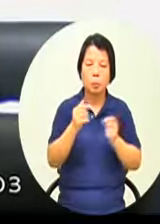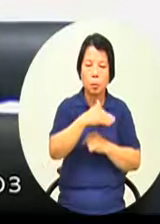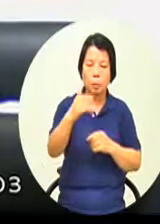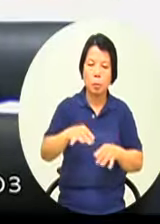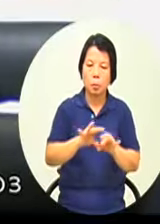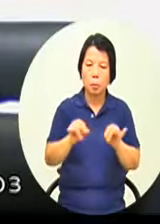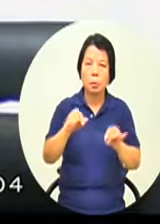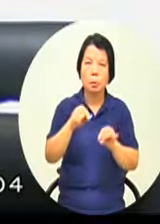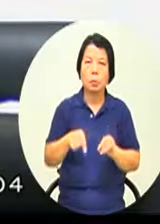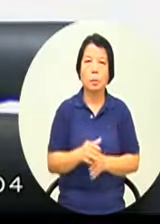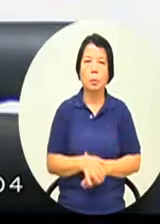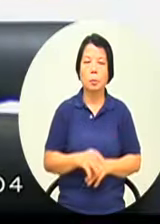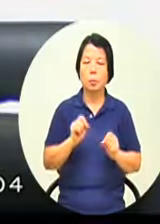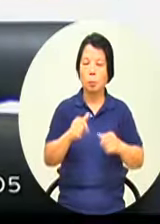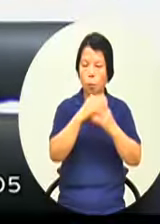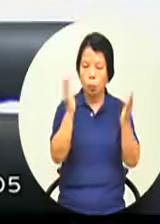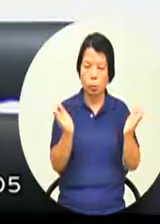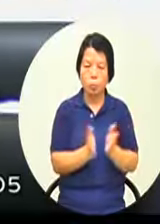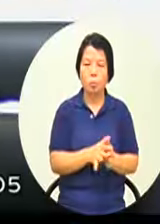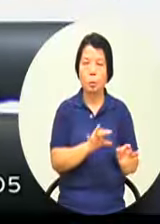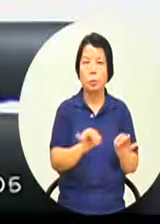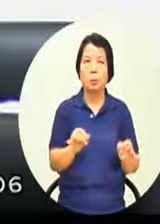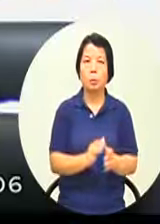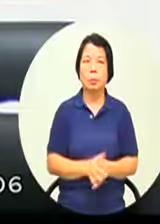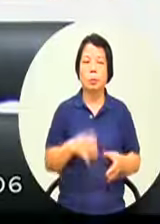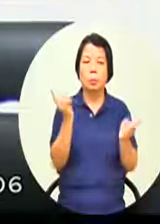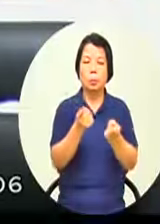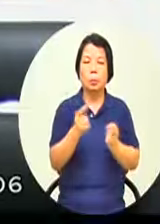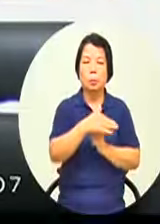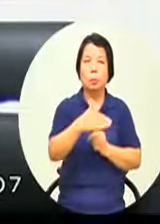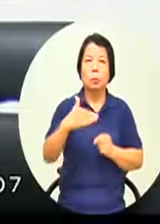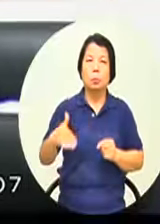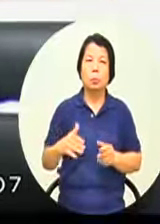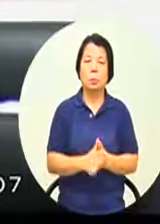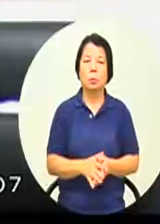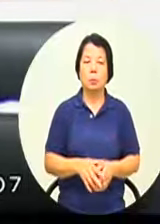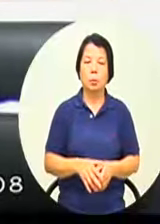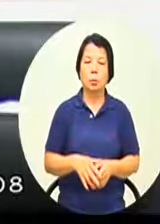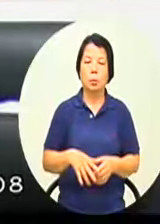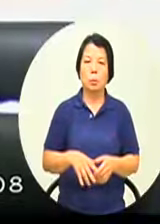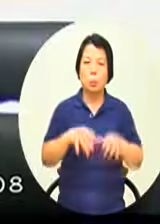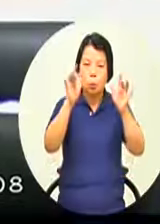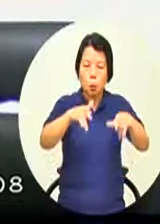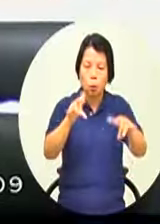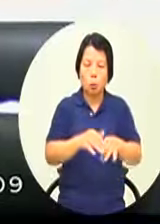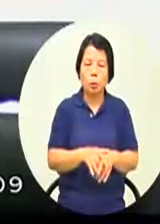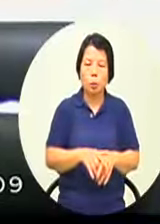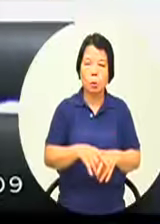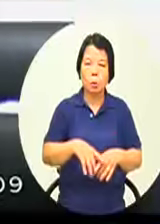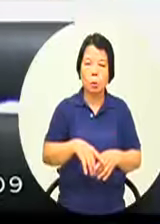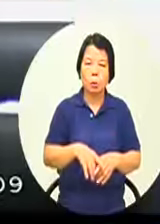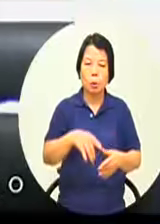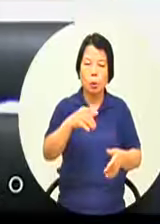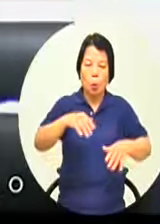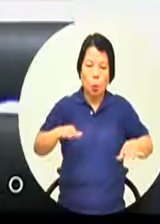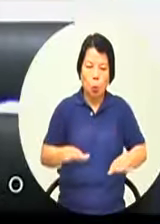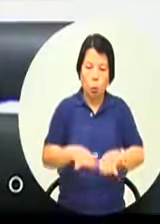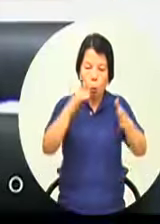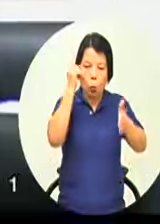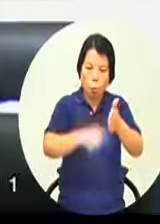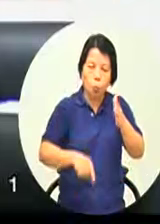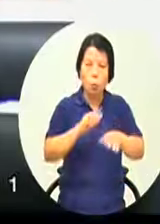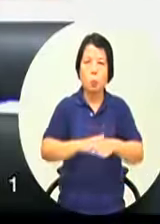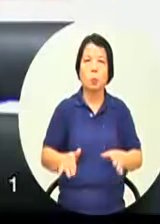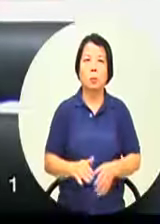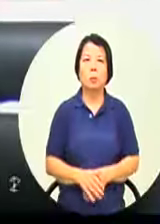地区，不是全部地区。 我说鼓山区逢雨会淹，那些区域我刚刚讲那些区域它逢